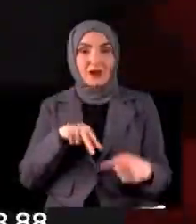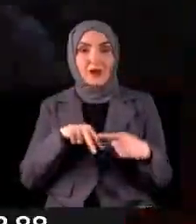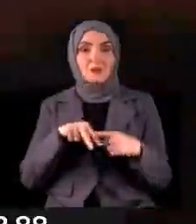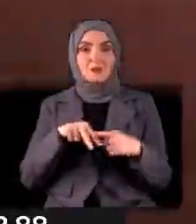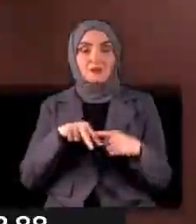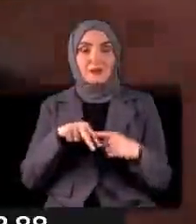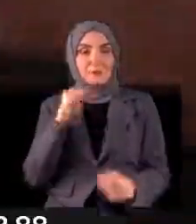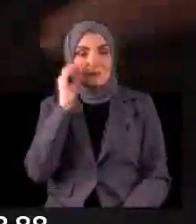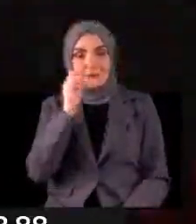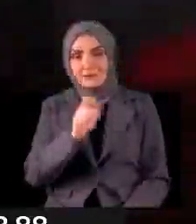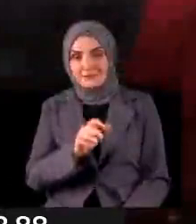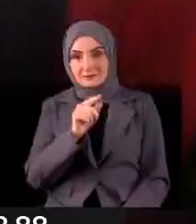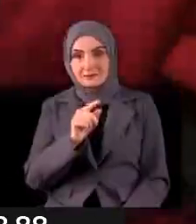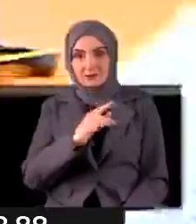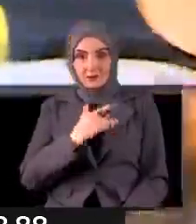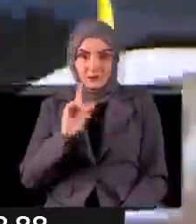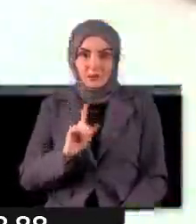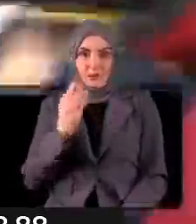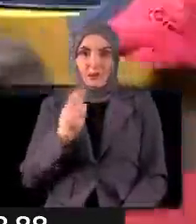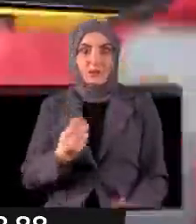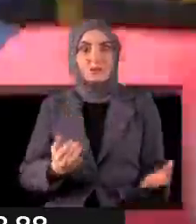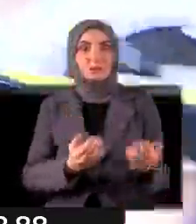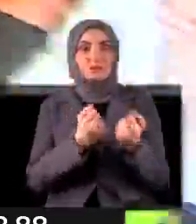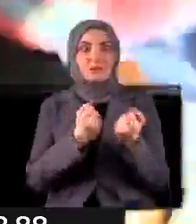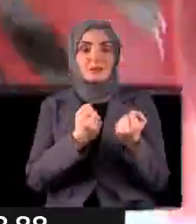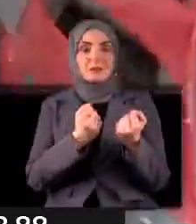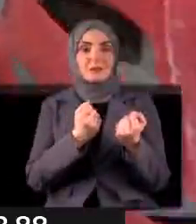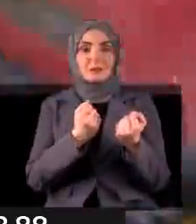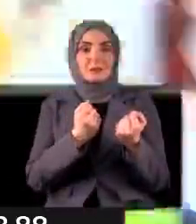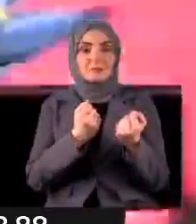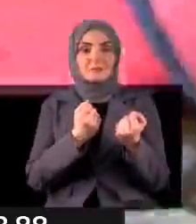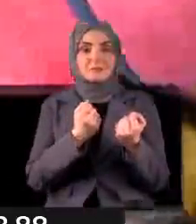Abdülkerim Renun canlı olarak çıkarıldı. Bakın, bakın